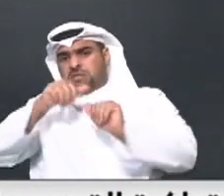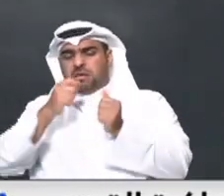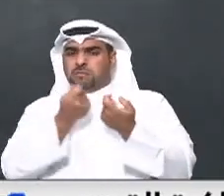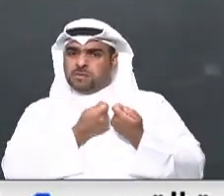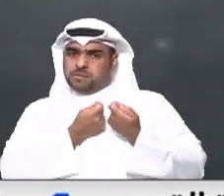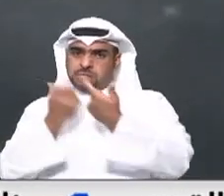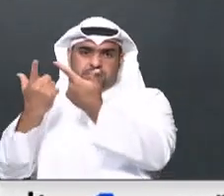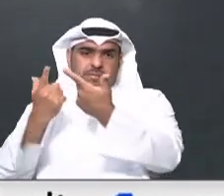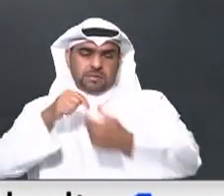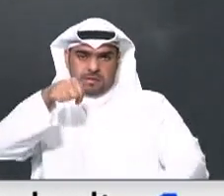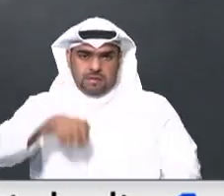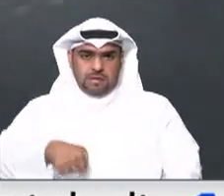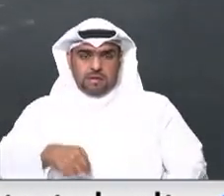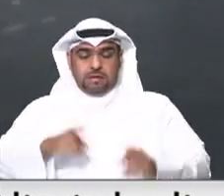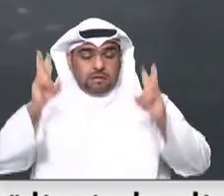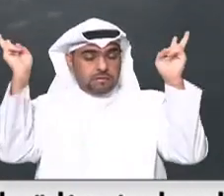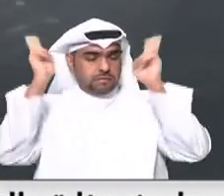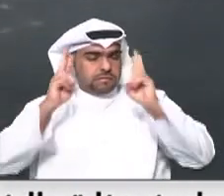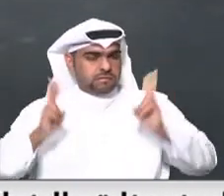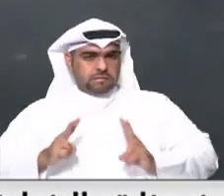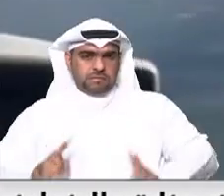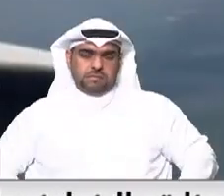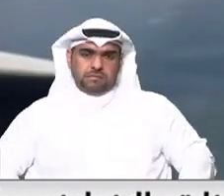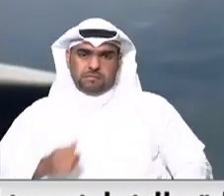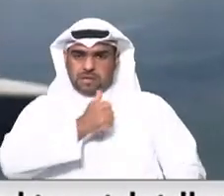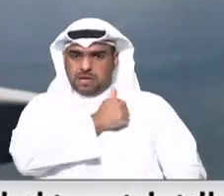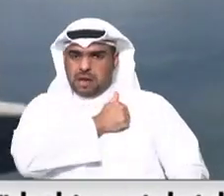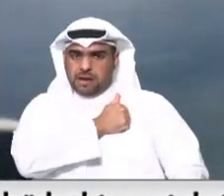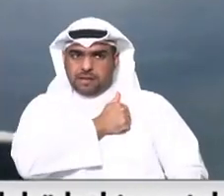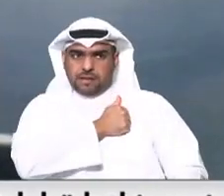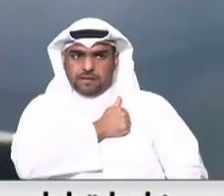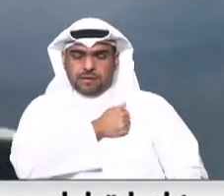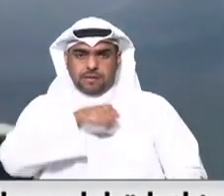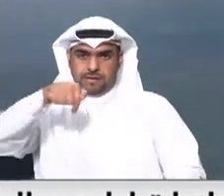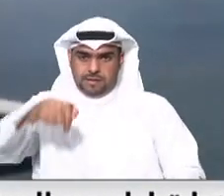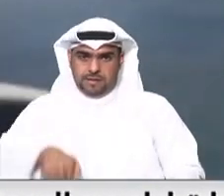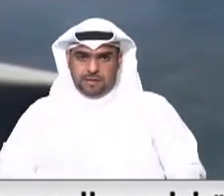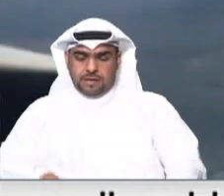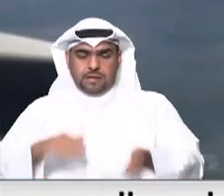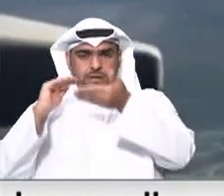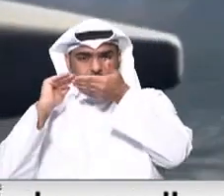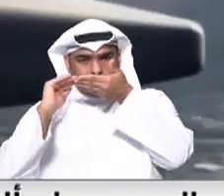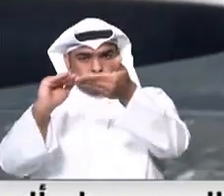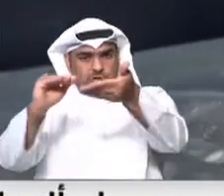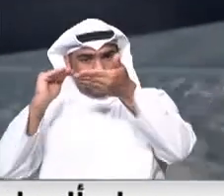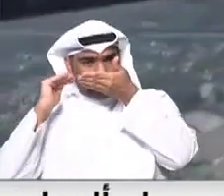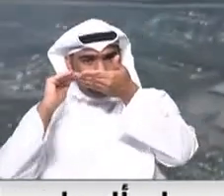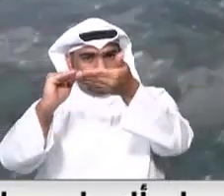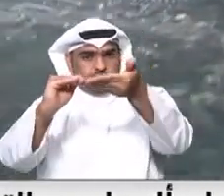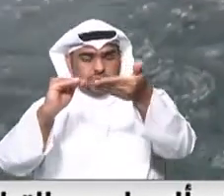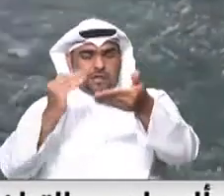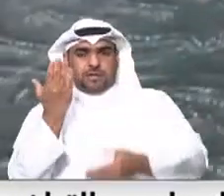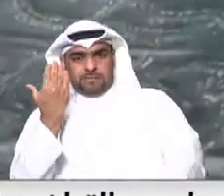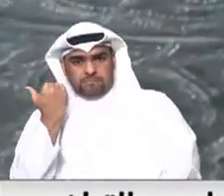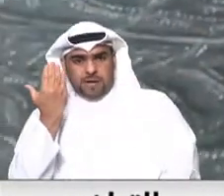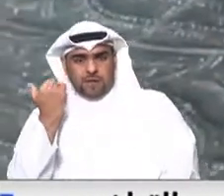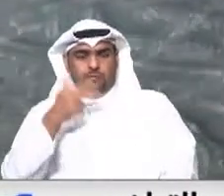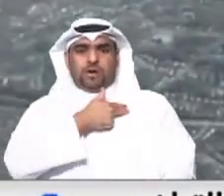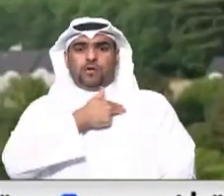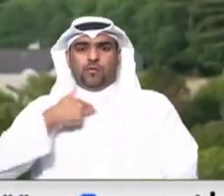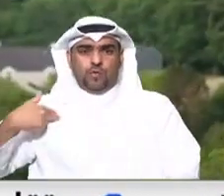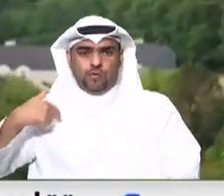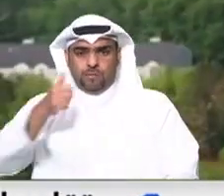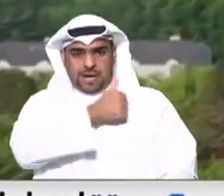وسببت صدمه رهيبه لسكان المقاطعه وتتدفق المساعدات على المقاطعه اذ ارسلت اونتاريو شاحنات لاطفاء